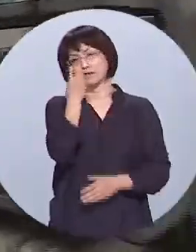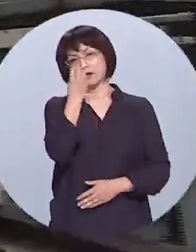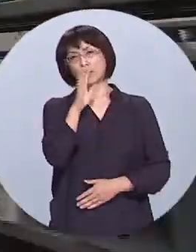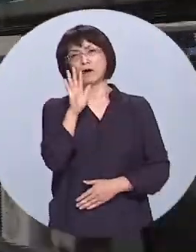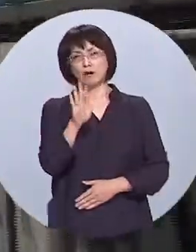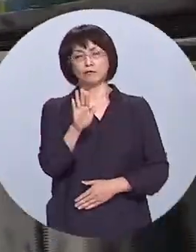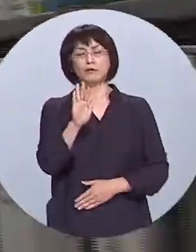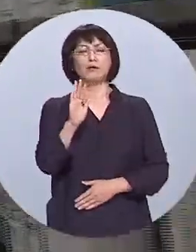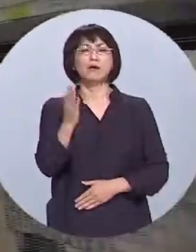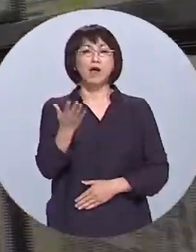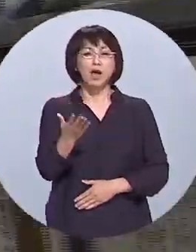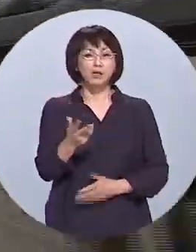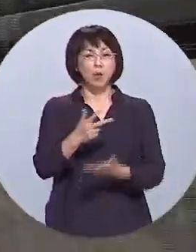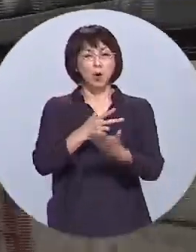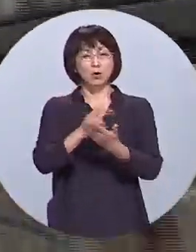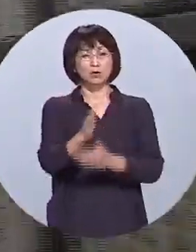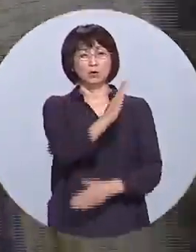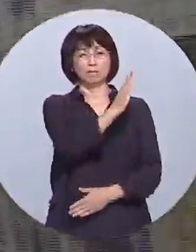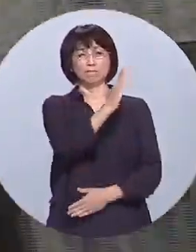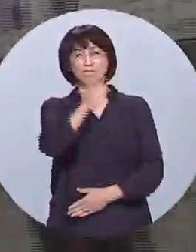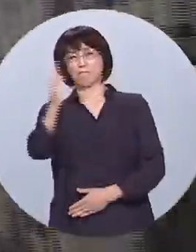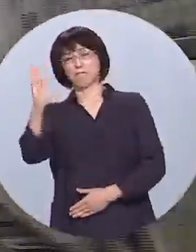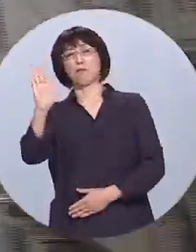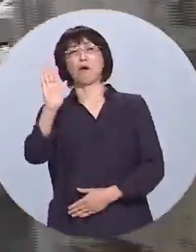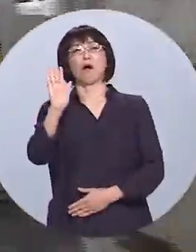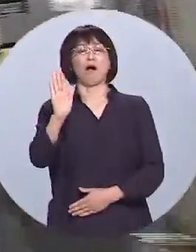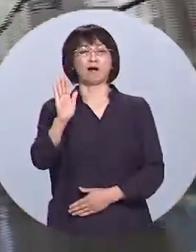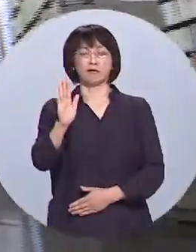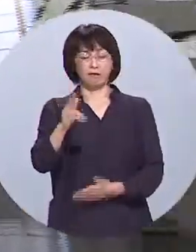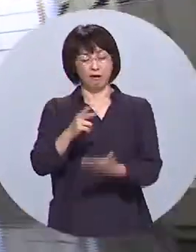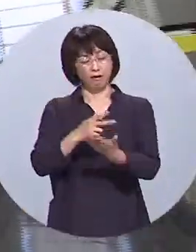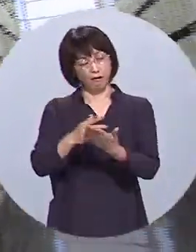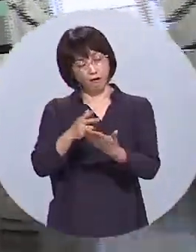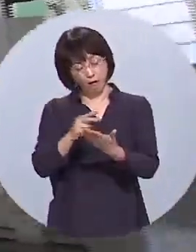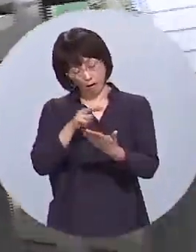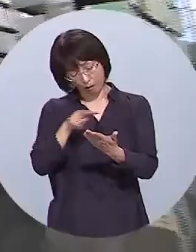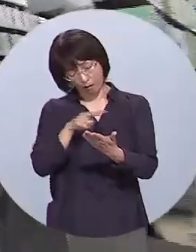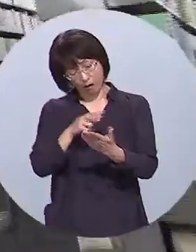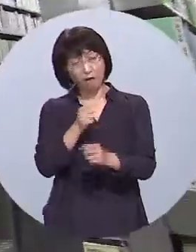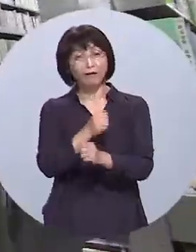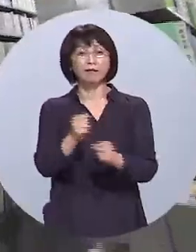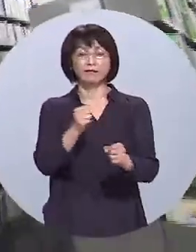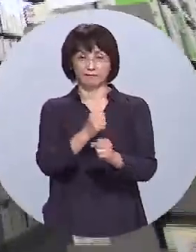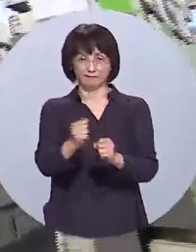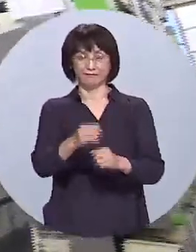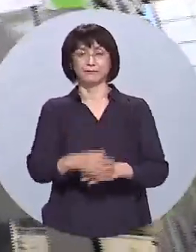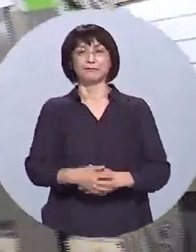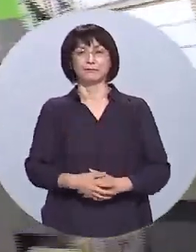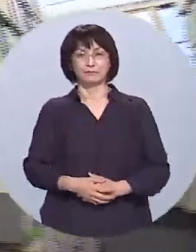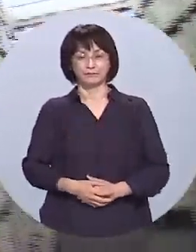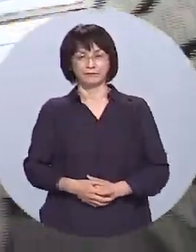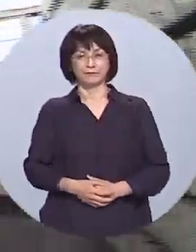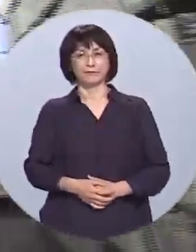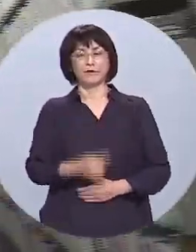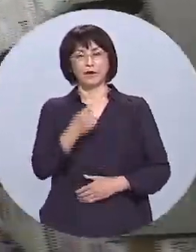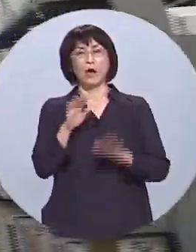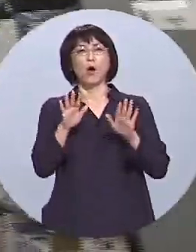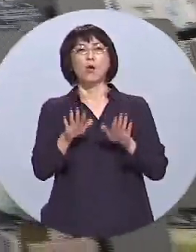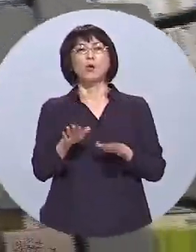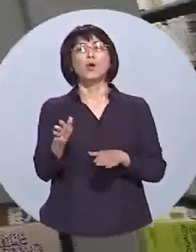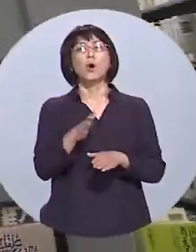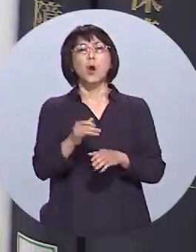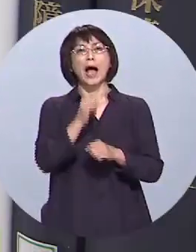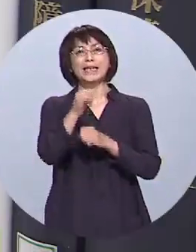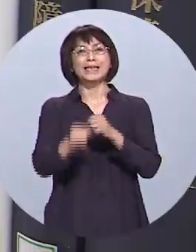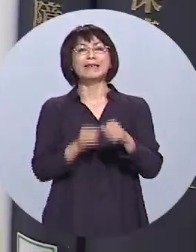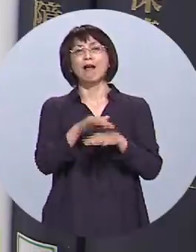すごい膨大でさ、読んでるうちにお腹いっぱいになっちゃう。 松井さんはどうですか。 そうですね、やっぱり最近はネットで